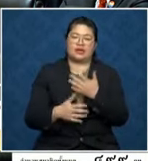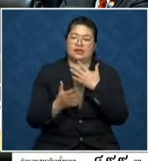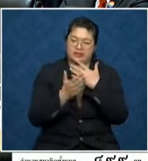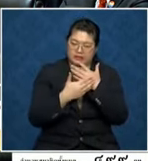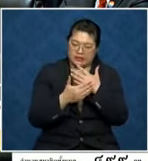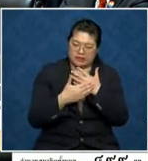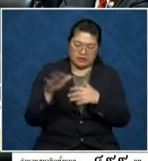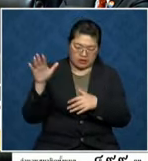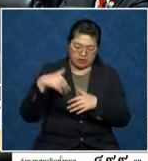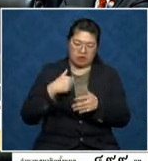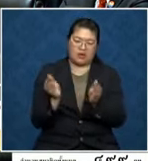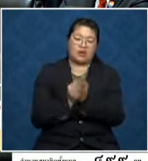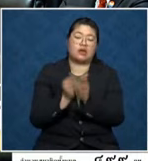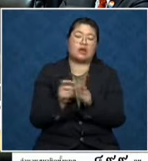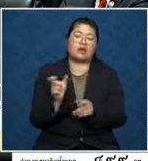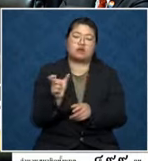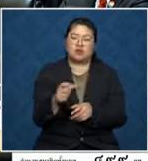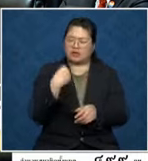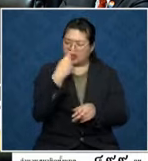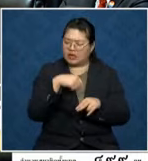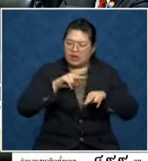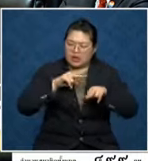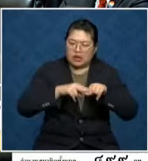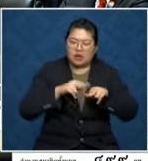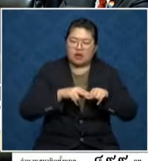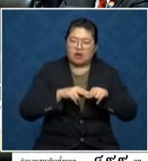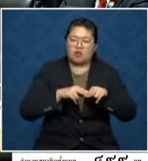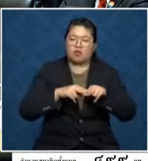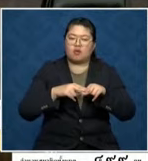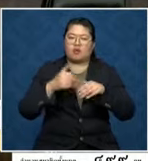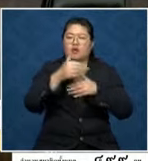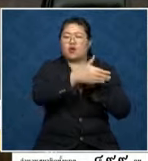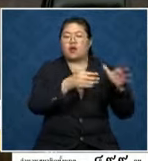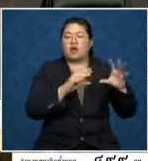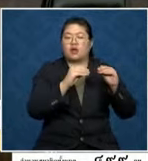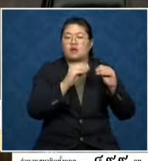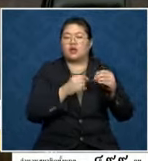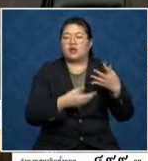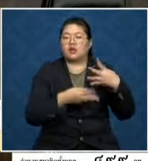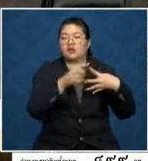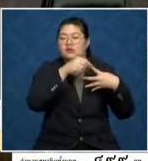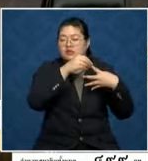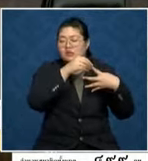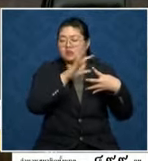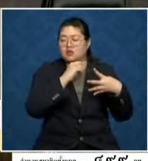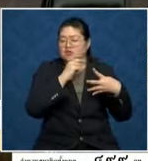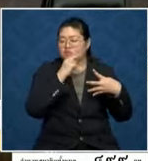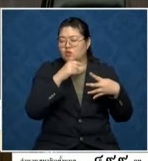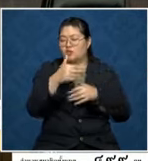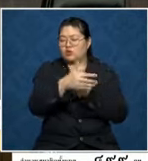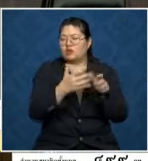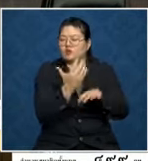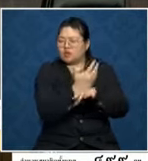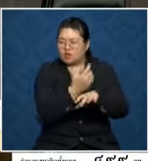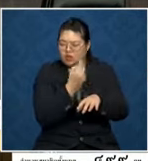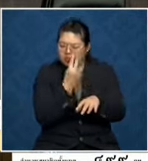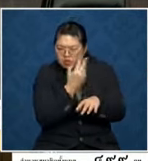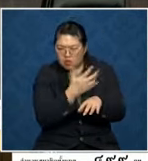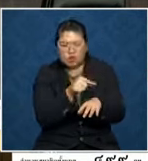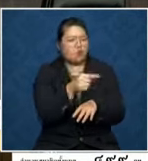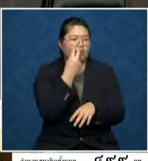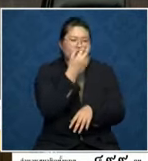มติเนี่ยถ้าใครนั่งอยู่ประชุมในห้องกรรมาธิการชั้น4ถ้าห้องไหนไม่เปิดทีวีดูเนี่ยจะไม่รู้เล